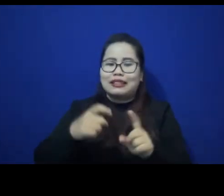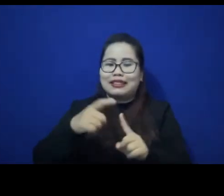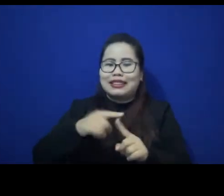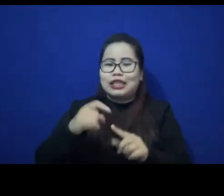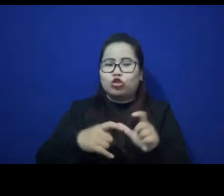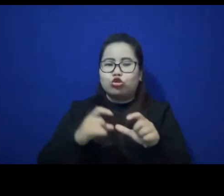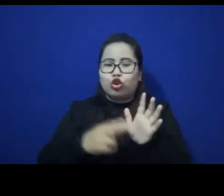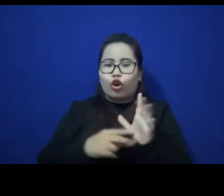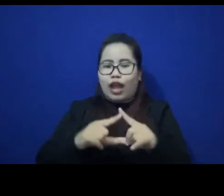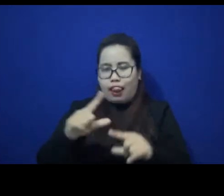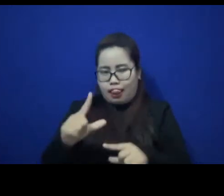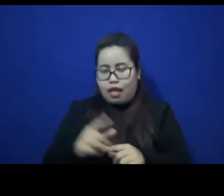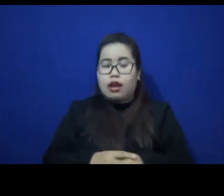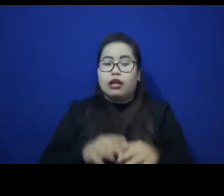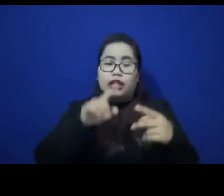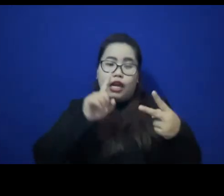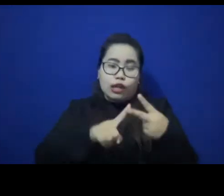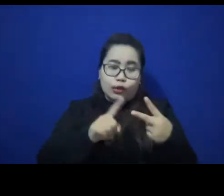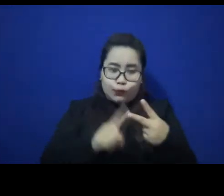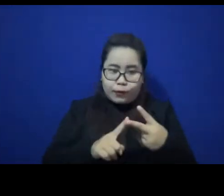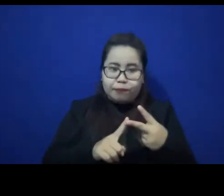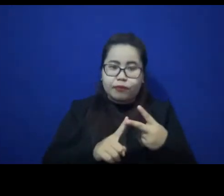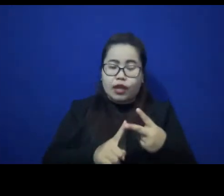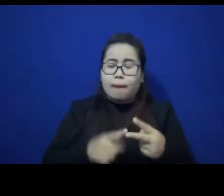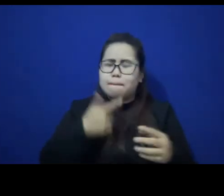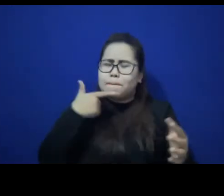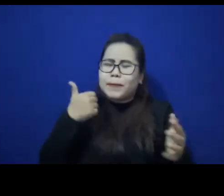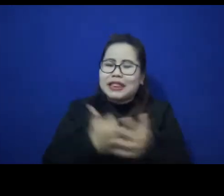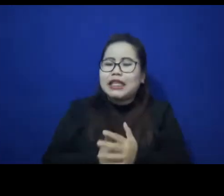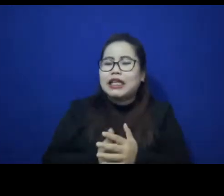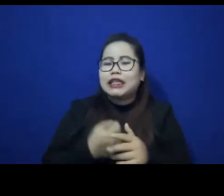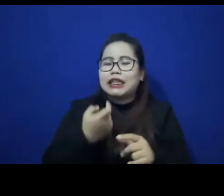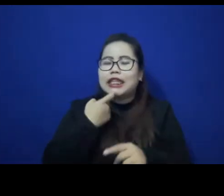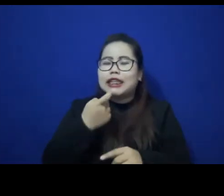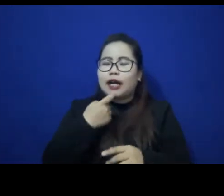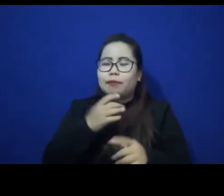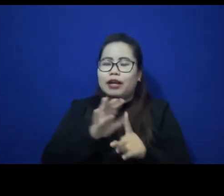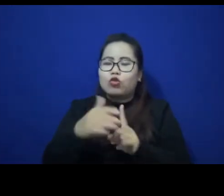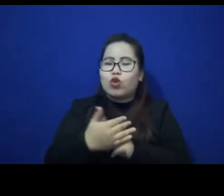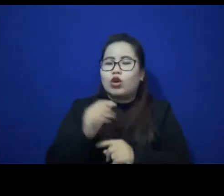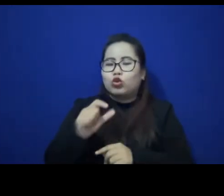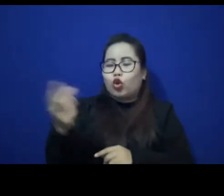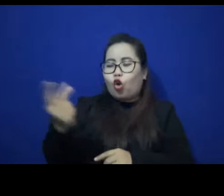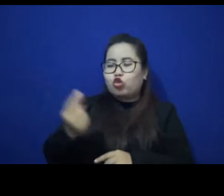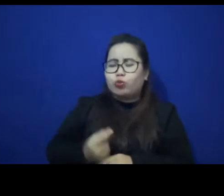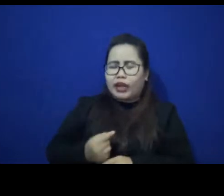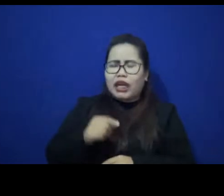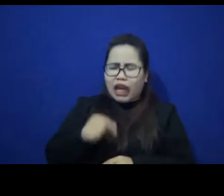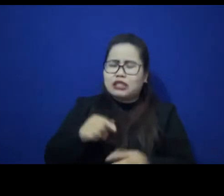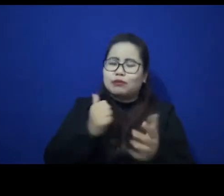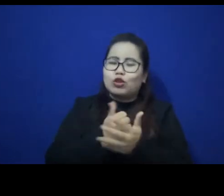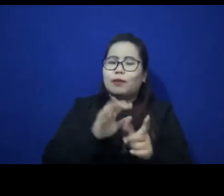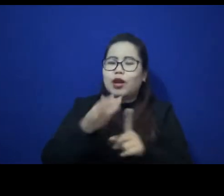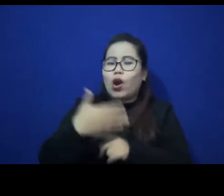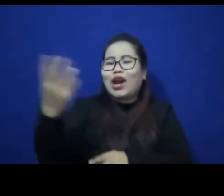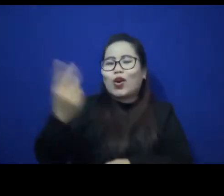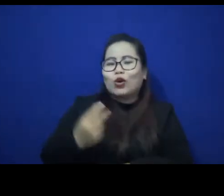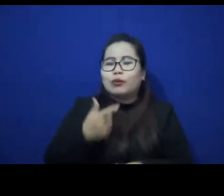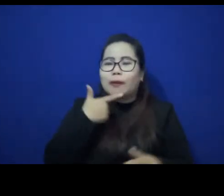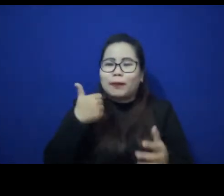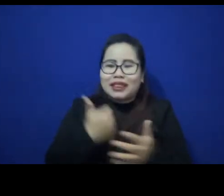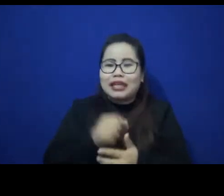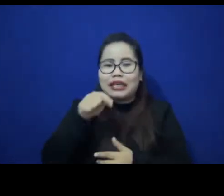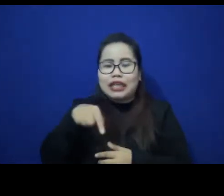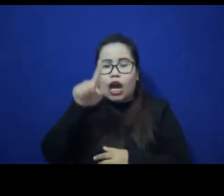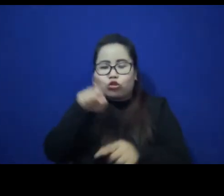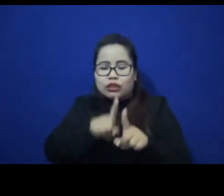ya terus kedua pentingnya perlindungan terkait dengan konsumen jadi Perlindungan Konsumen ini penting dan itu harus dikedepankan